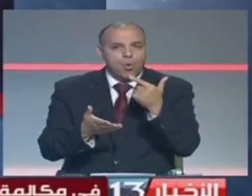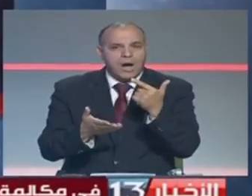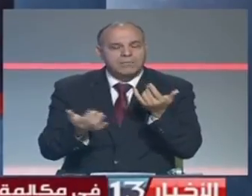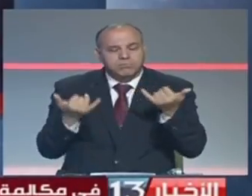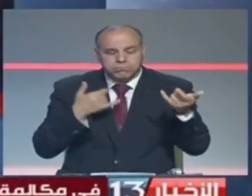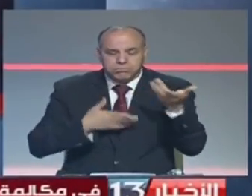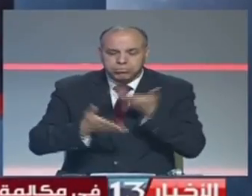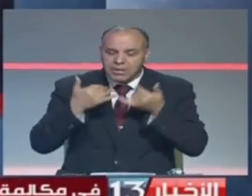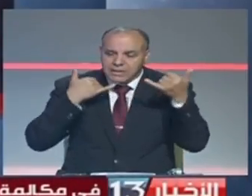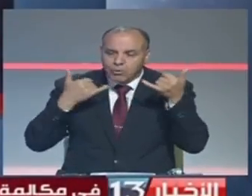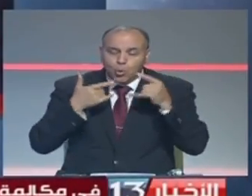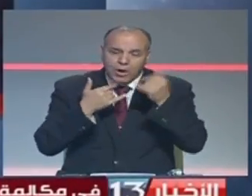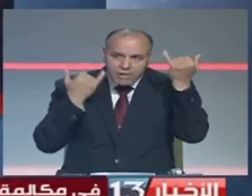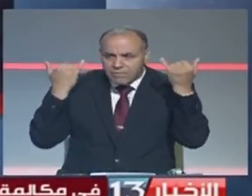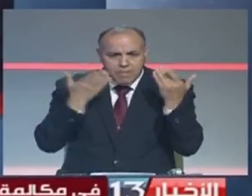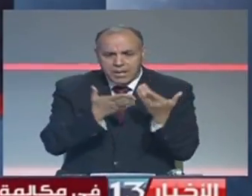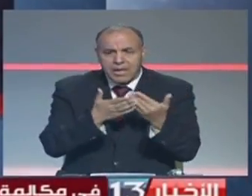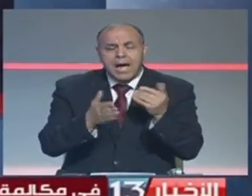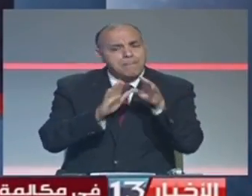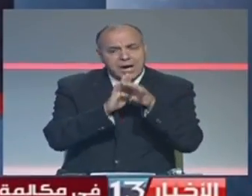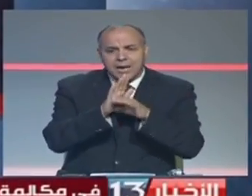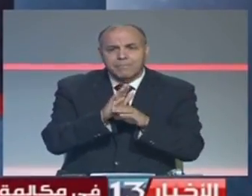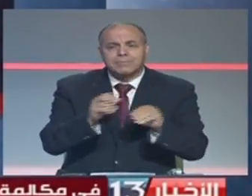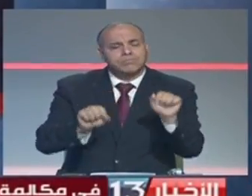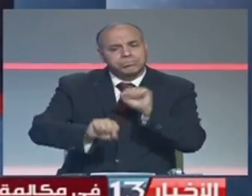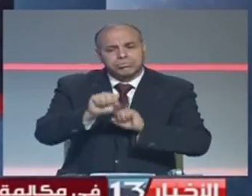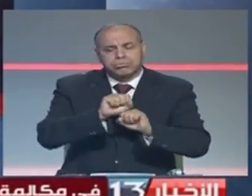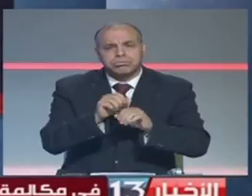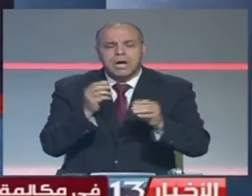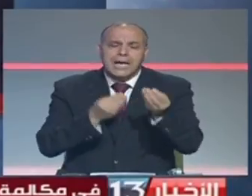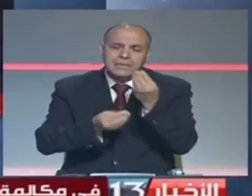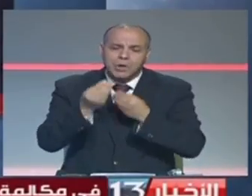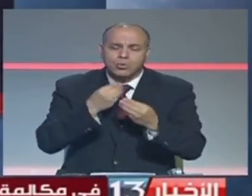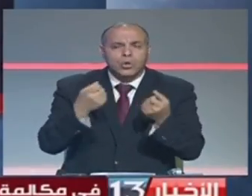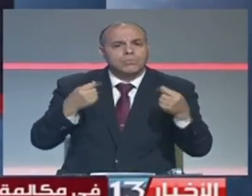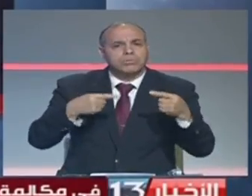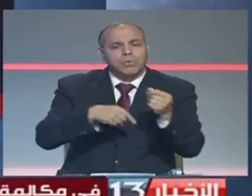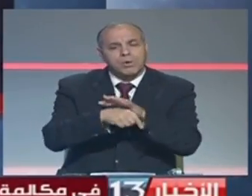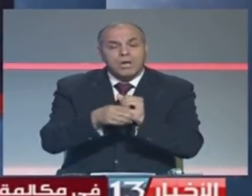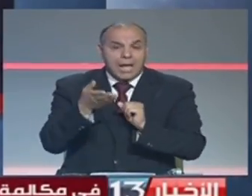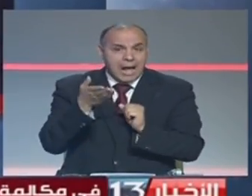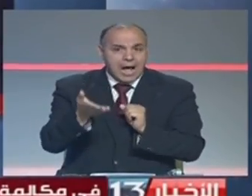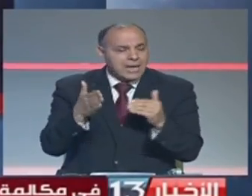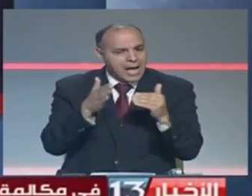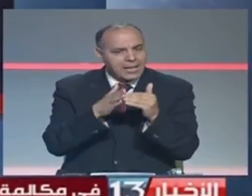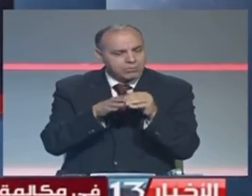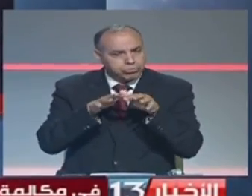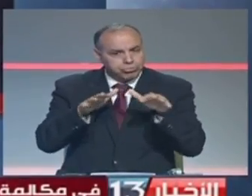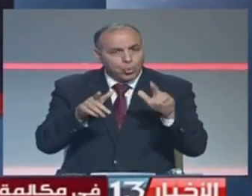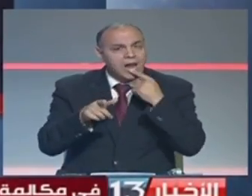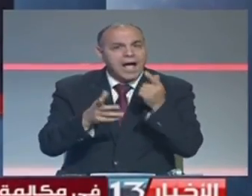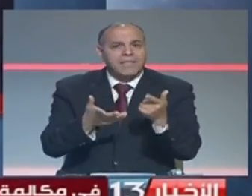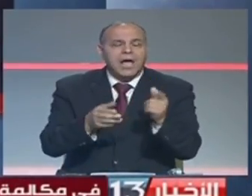تبادل الفخفاخ وفيليب وجهات النظر حول اليات مزيد التنسيق وتبادل الخبرات لمجابهه الوباء والحد من تداعياته على